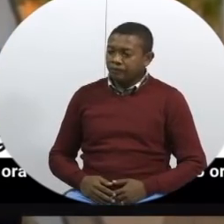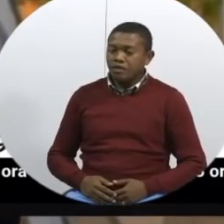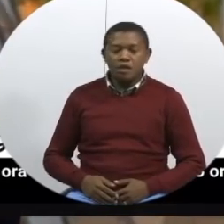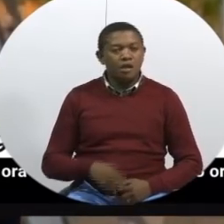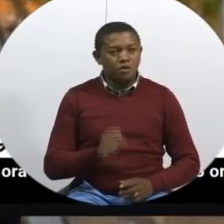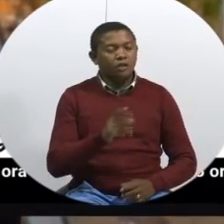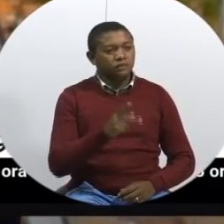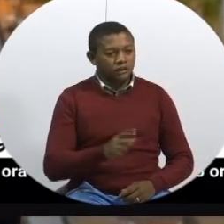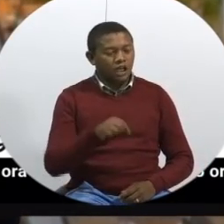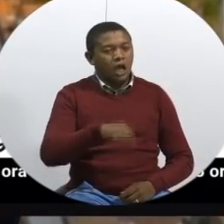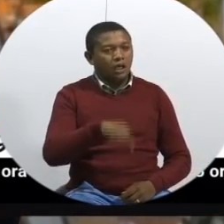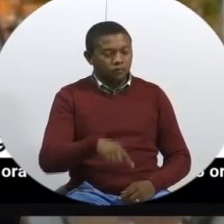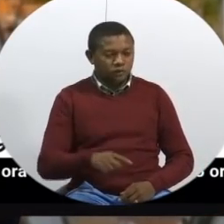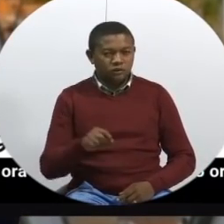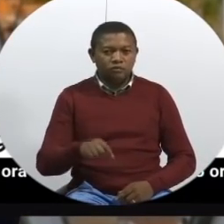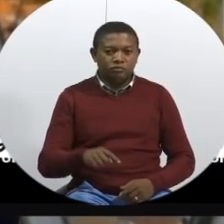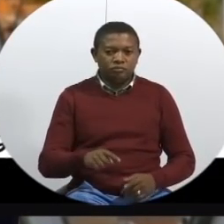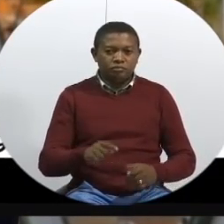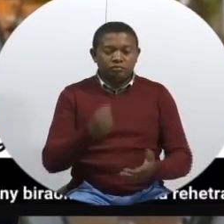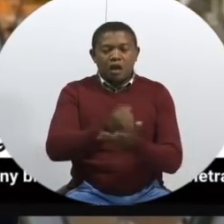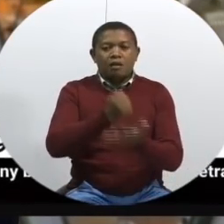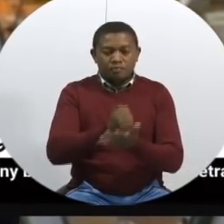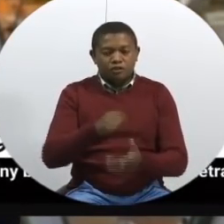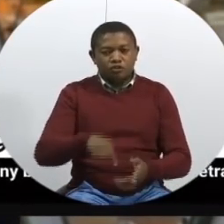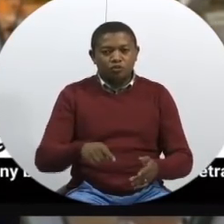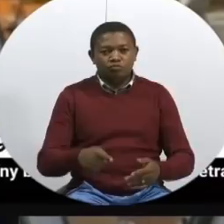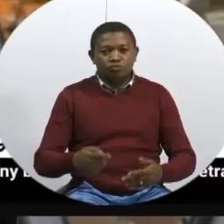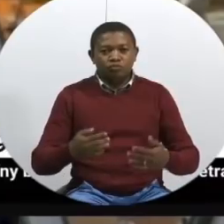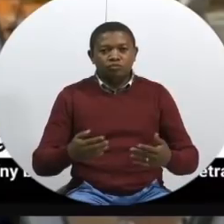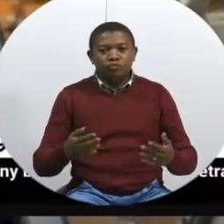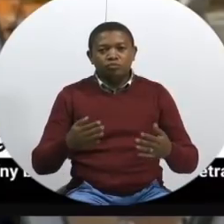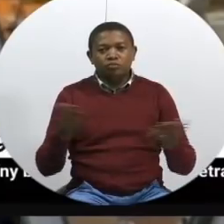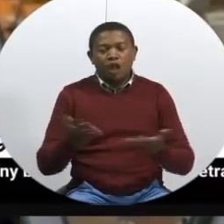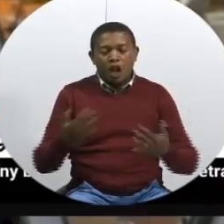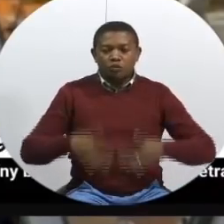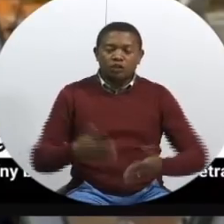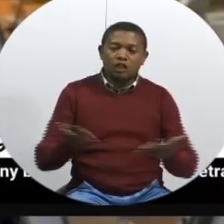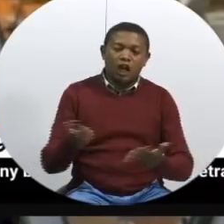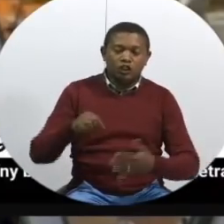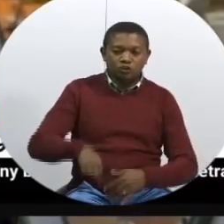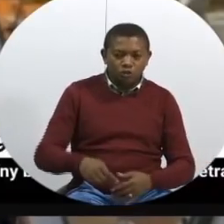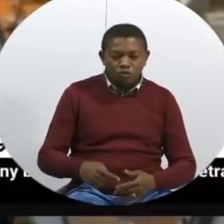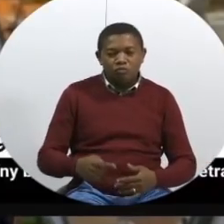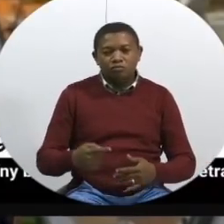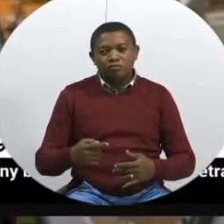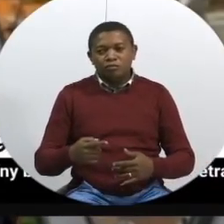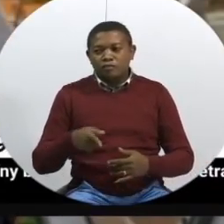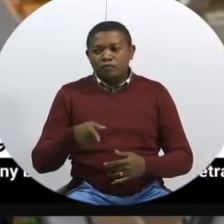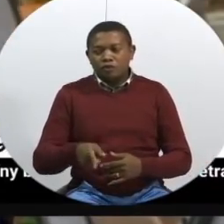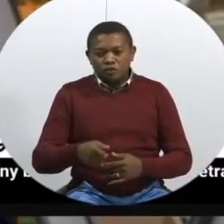androany moa zany dia azo lazaina ny toedrara ankehitriny ny fivoarany